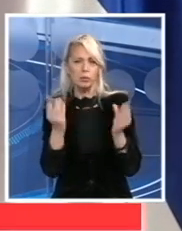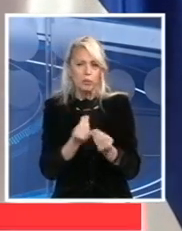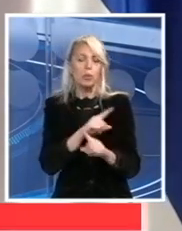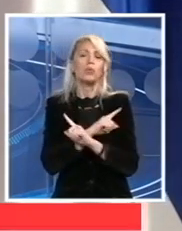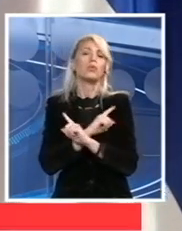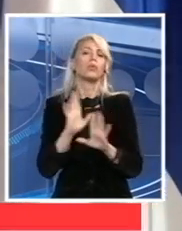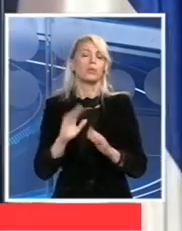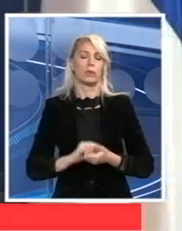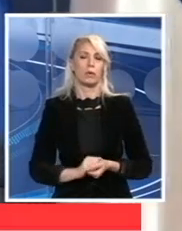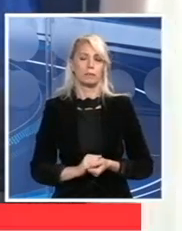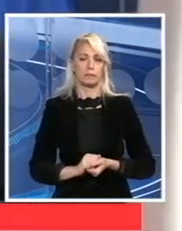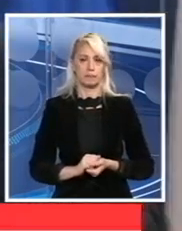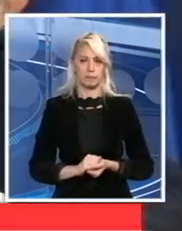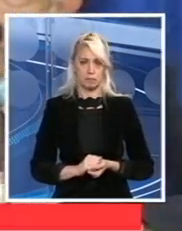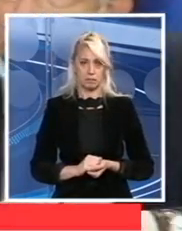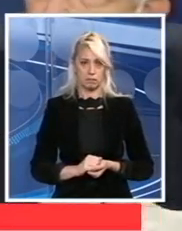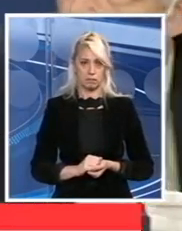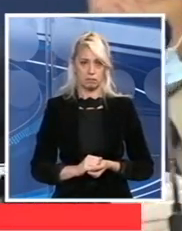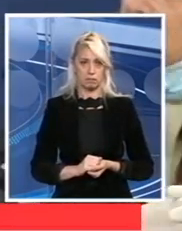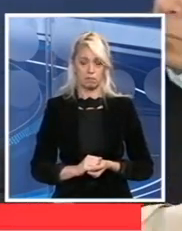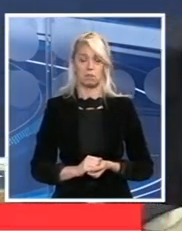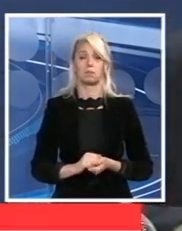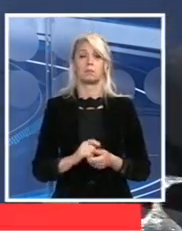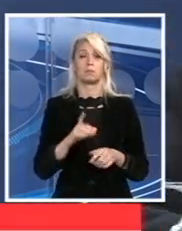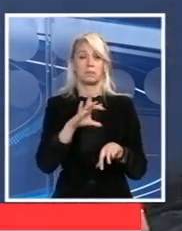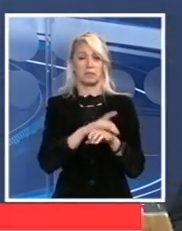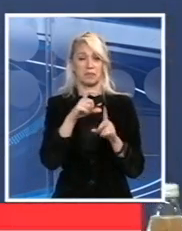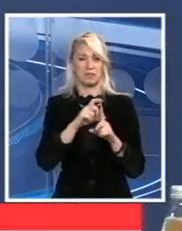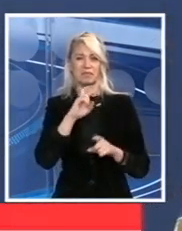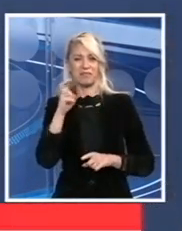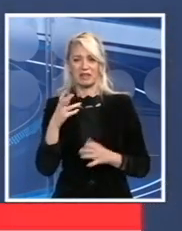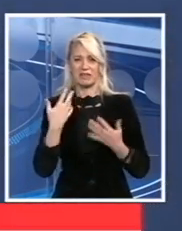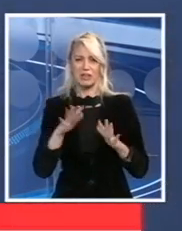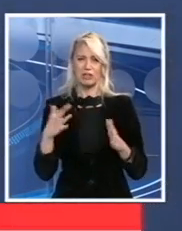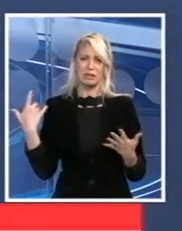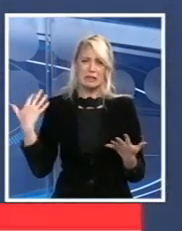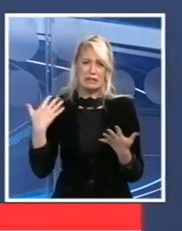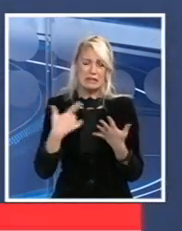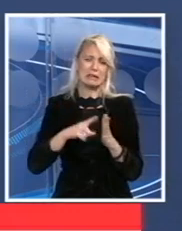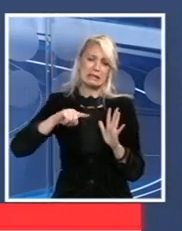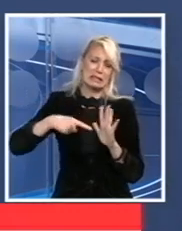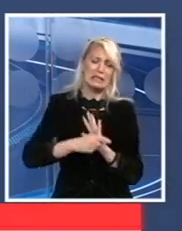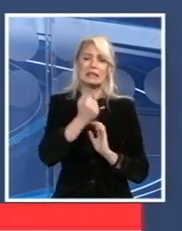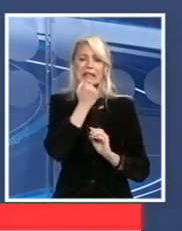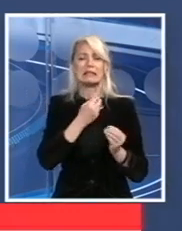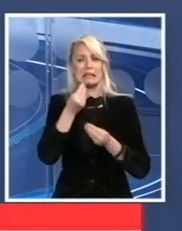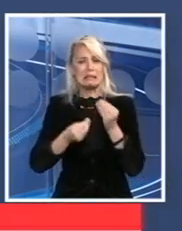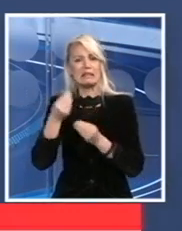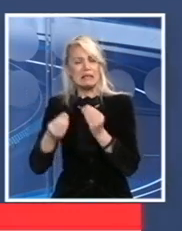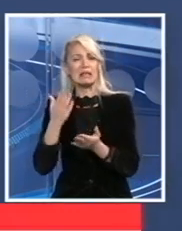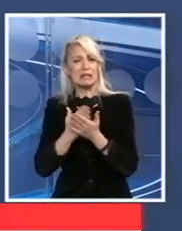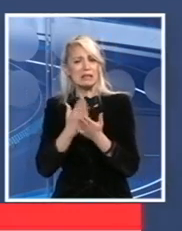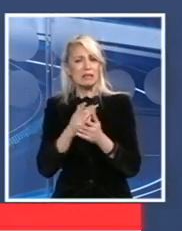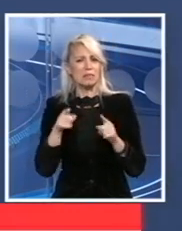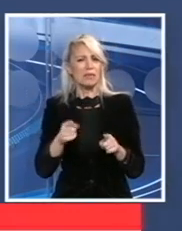Hvala. Pa to smo detaljno izveštavali svih prethodnih dana, ali ono što znamo da kada se desio taj